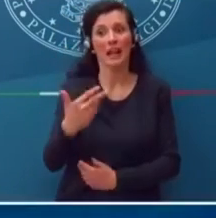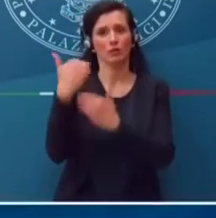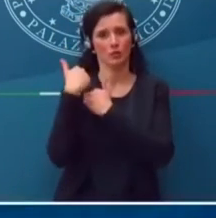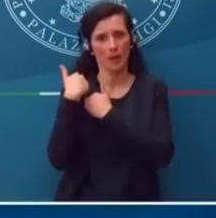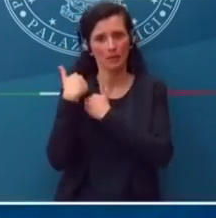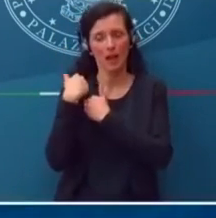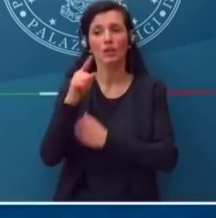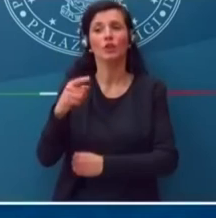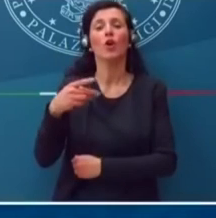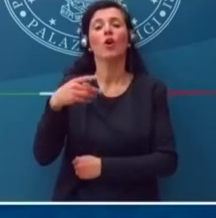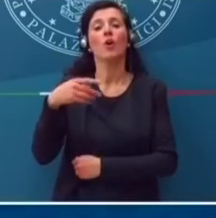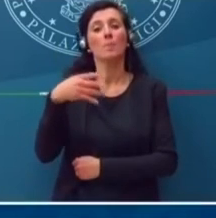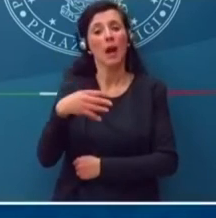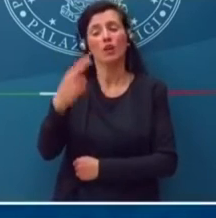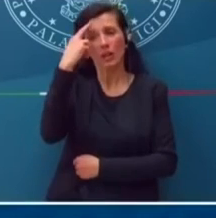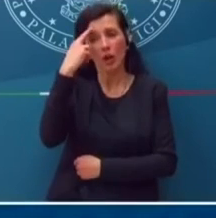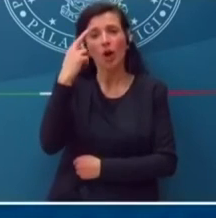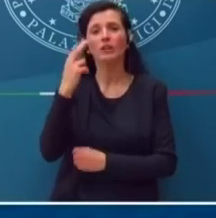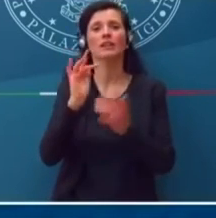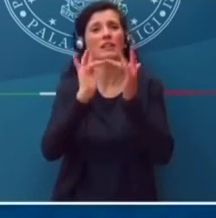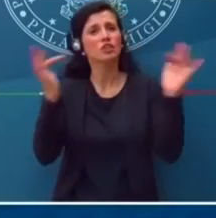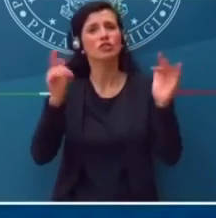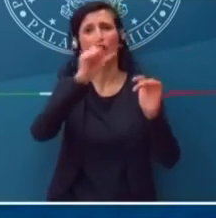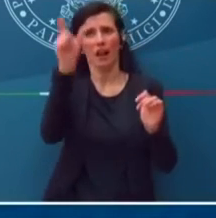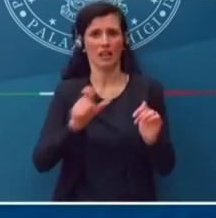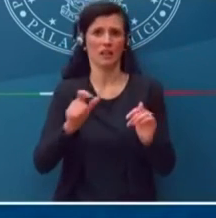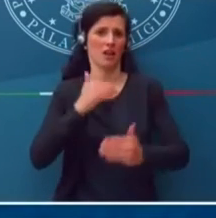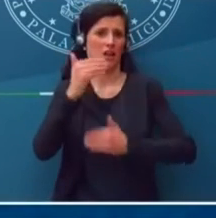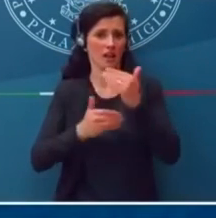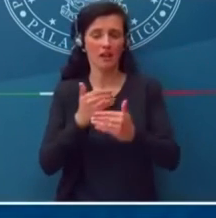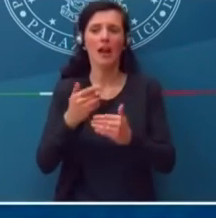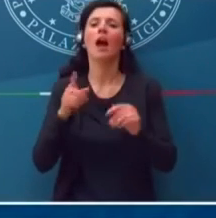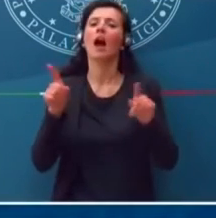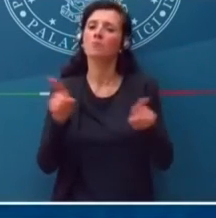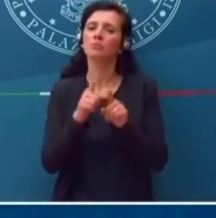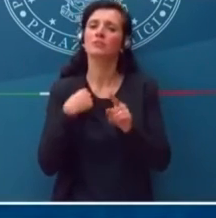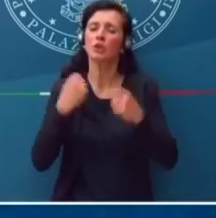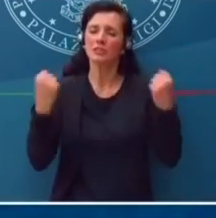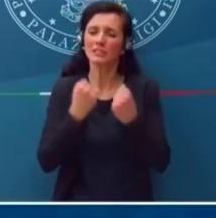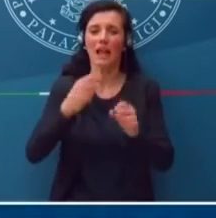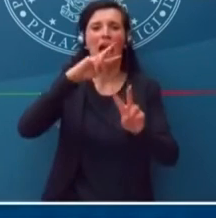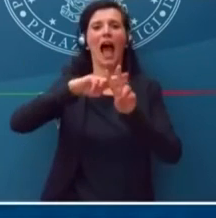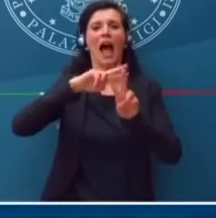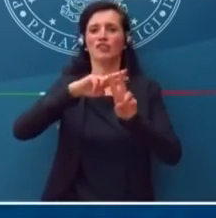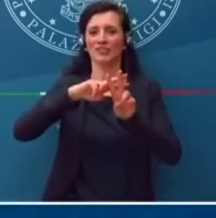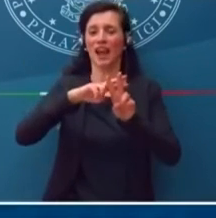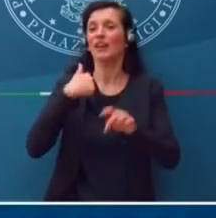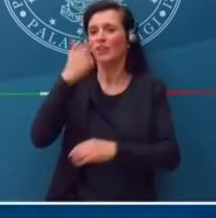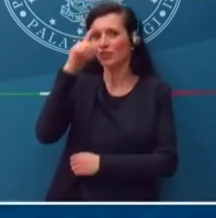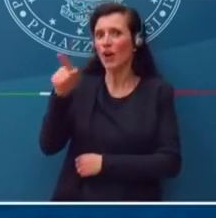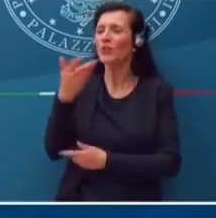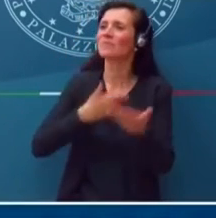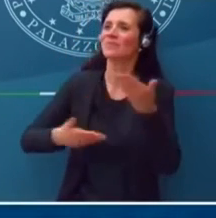ricordati di digitalizzare il paese. E abbiamo fatto anche un hashtag, ma so che lei non è social, che sta girando, che è